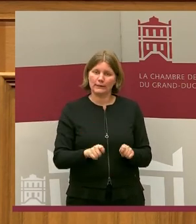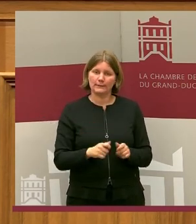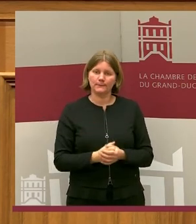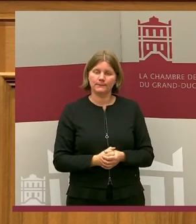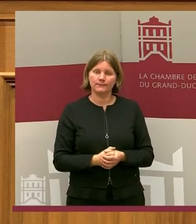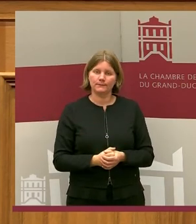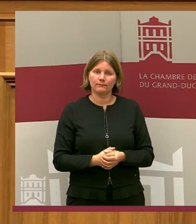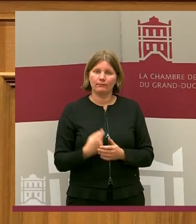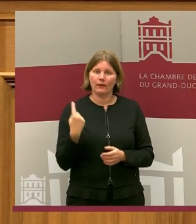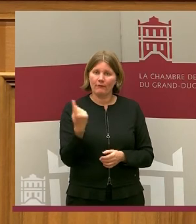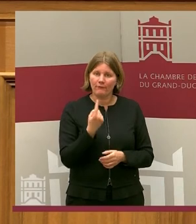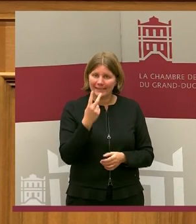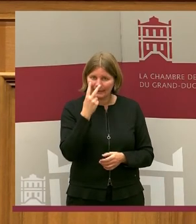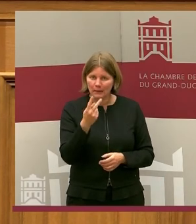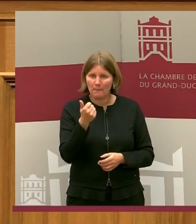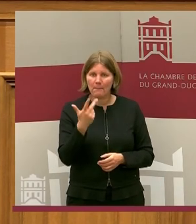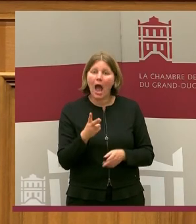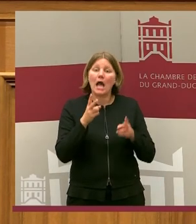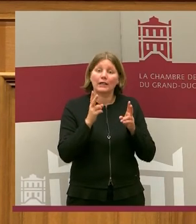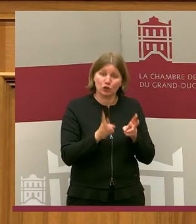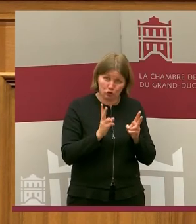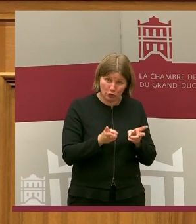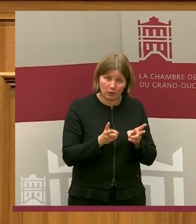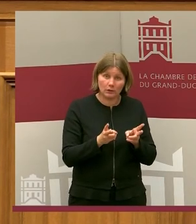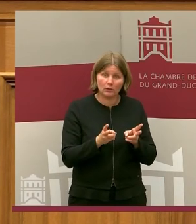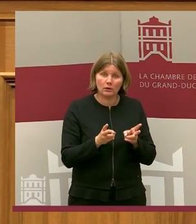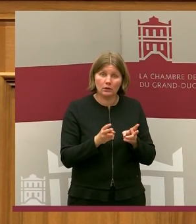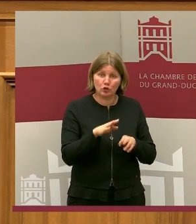Wir Piraten sehen ein paar richtig, ein paar